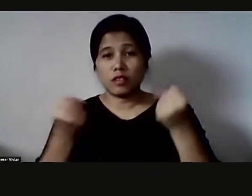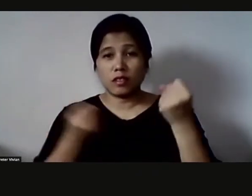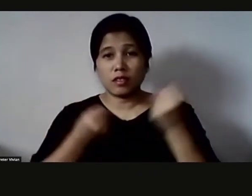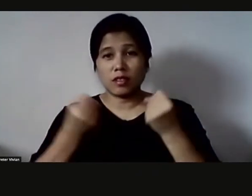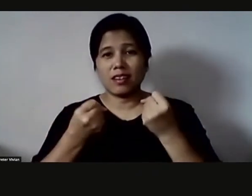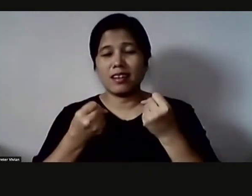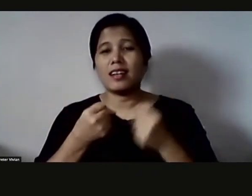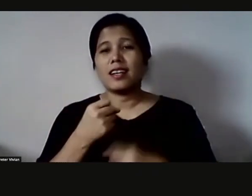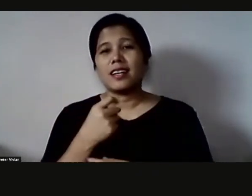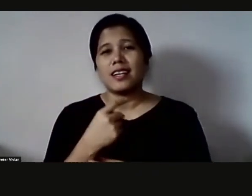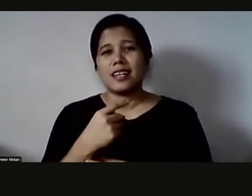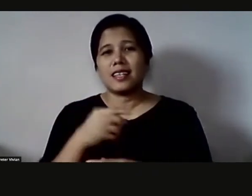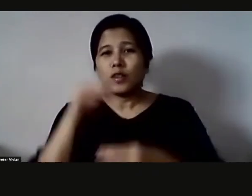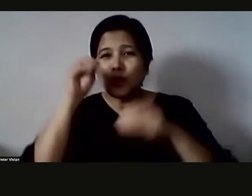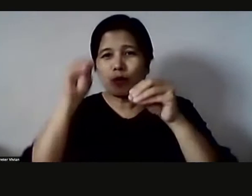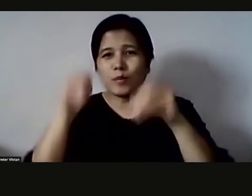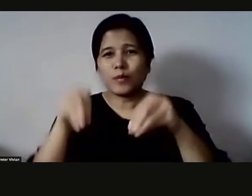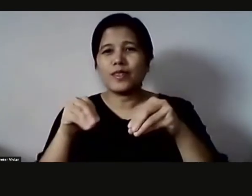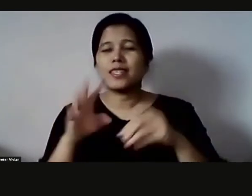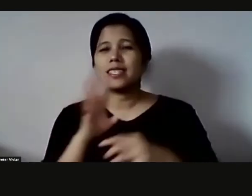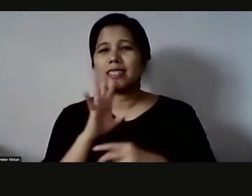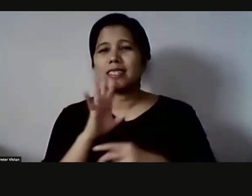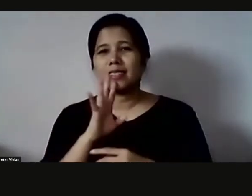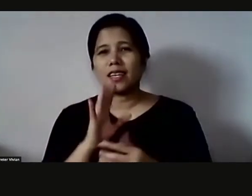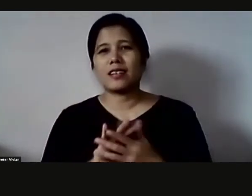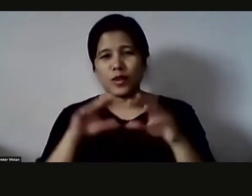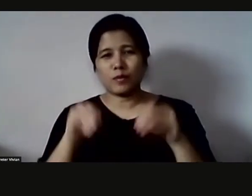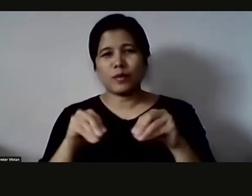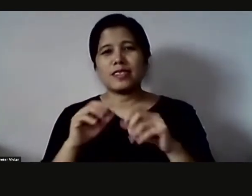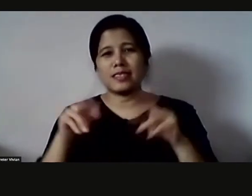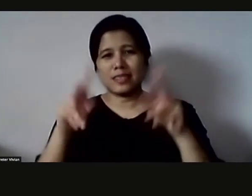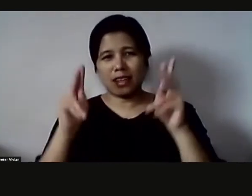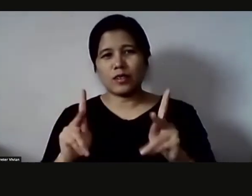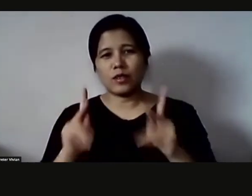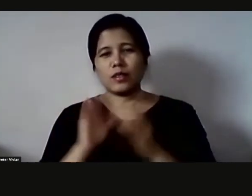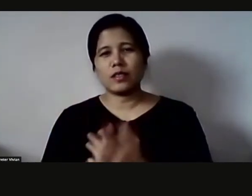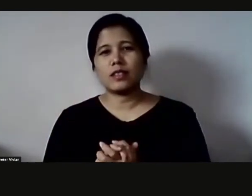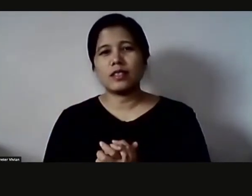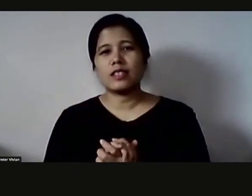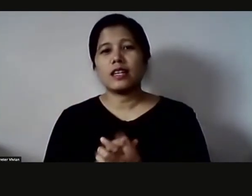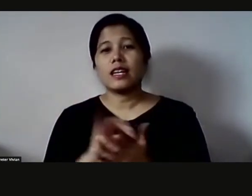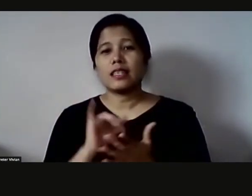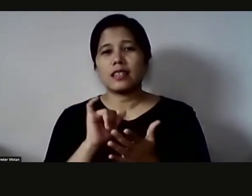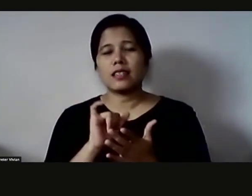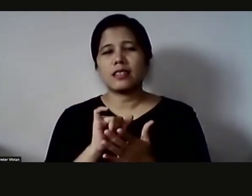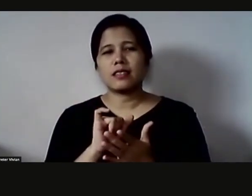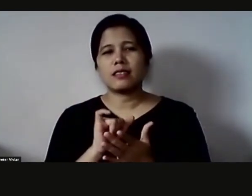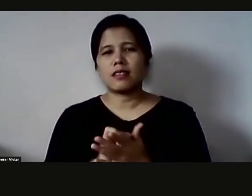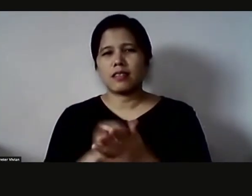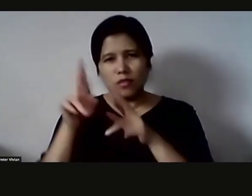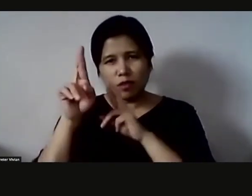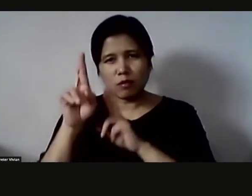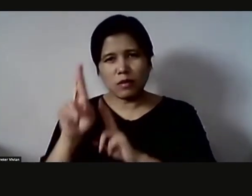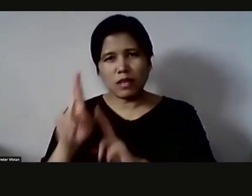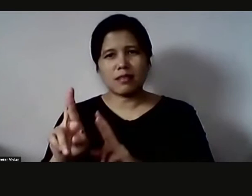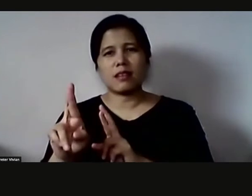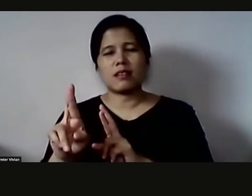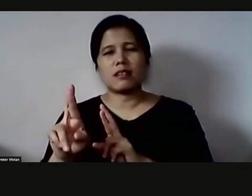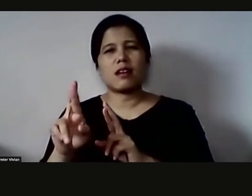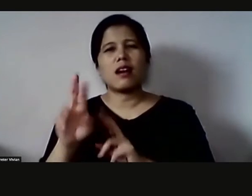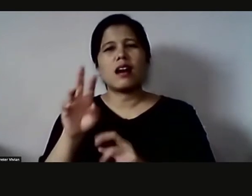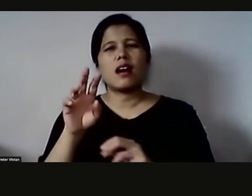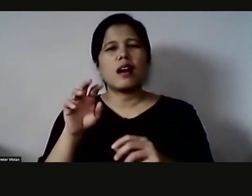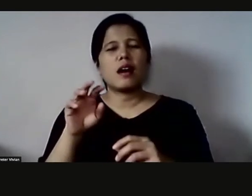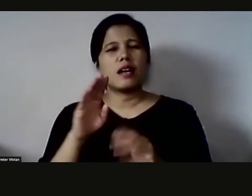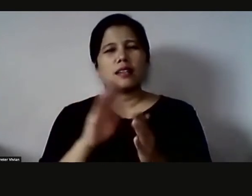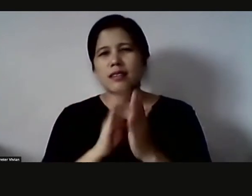sticker na itong ganitong nakaupong tao. So that is now being respected by some malls, pero mayroon